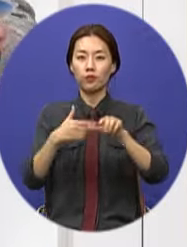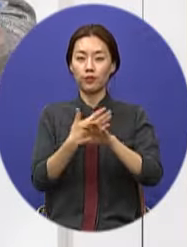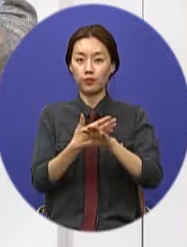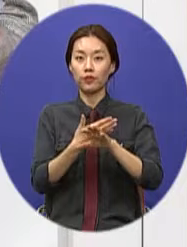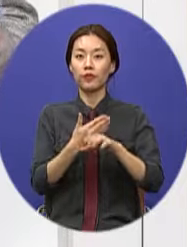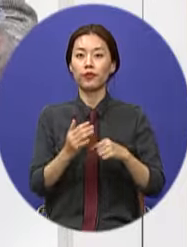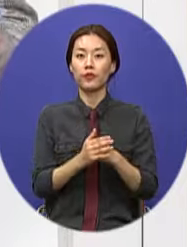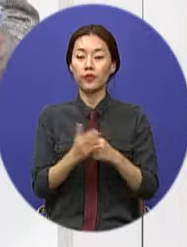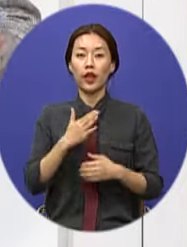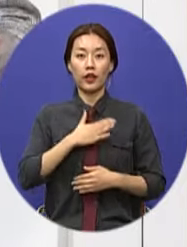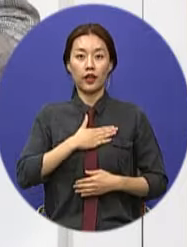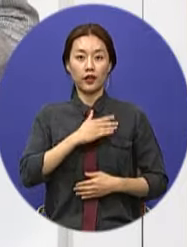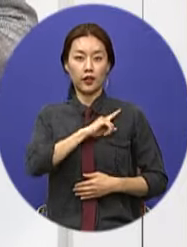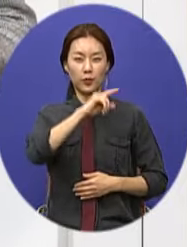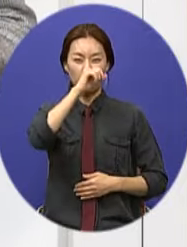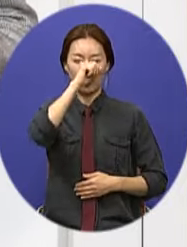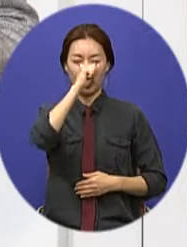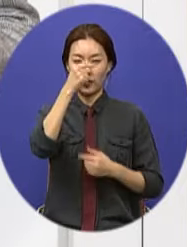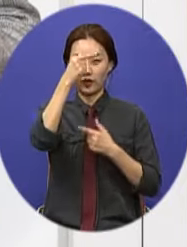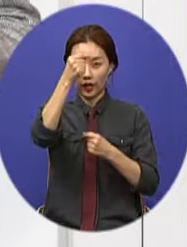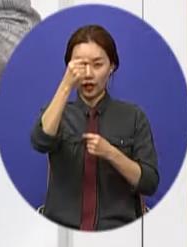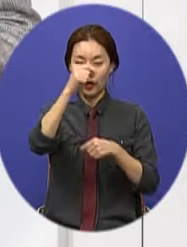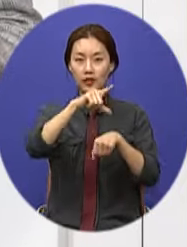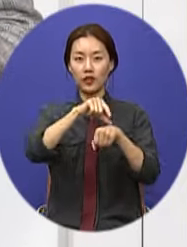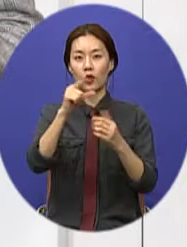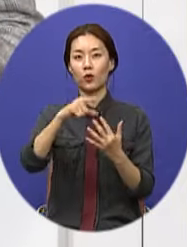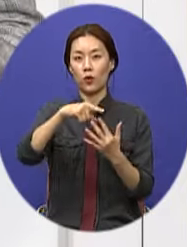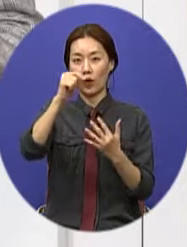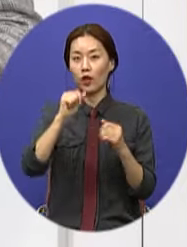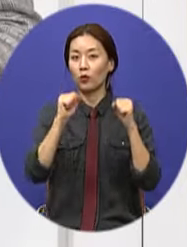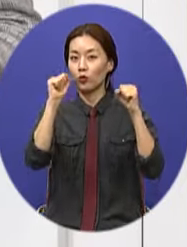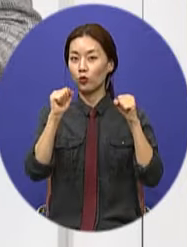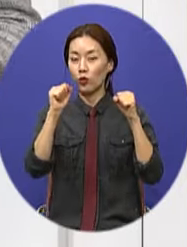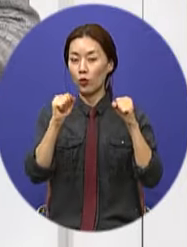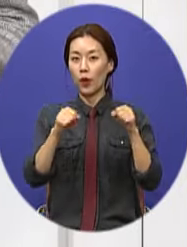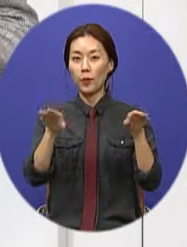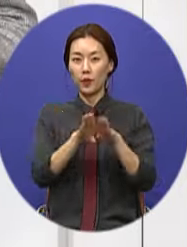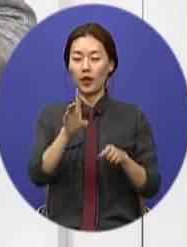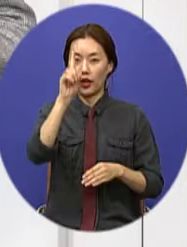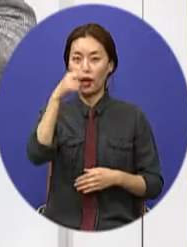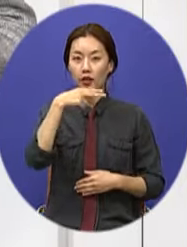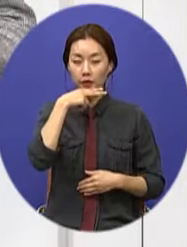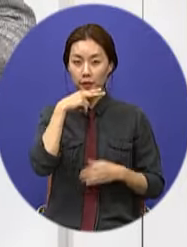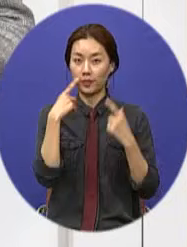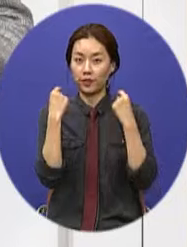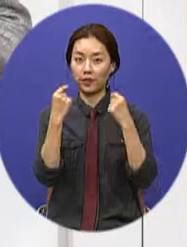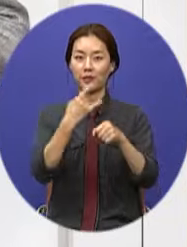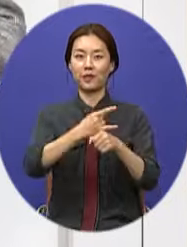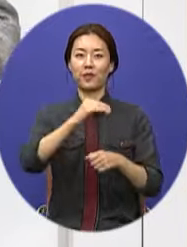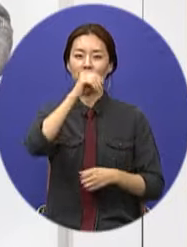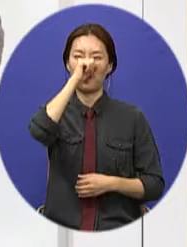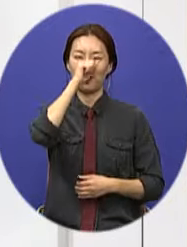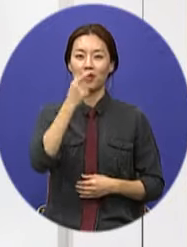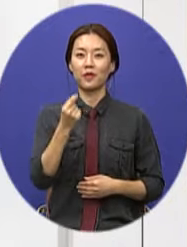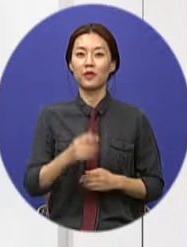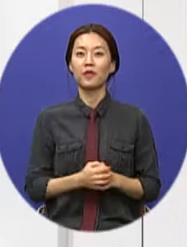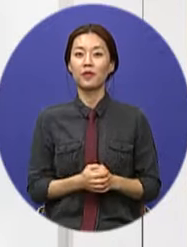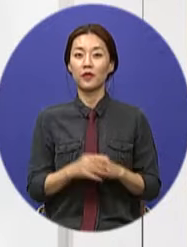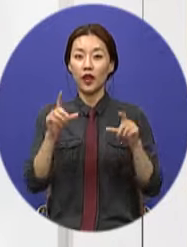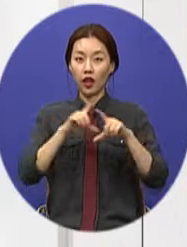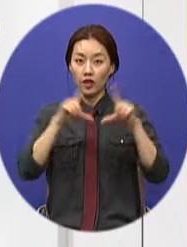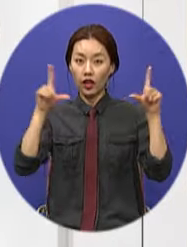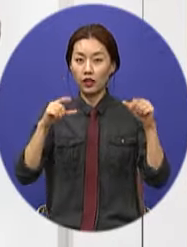본인이 좋은 시간을 선택을 해서 운동을 빠지지 않고 하는 게 굉장히 중요할 것 같습니다. 맞습니다. 네. 날씨가